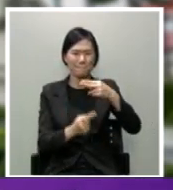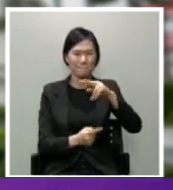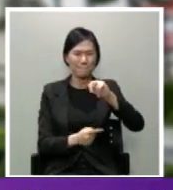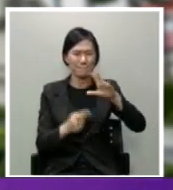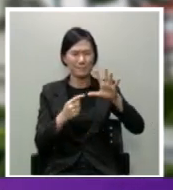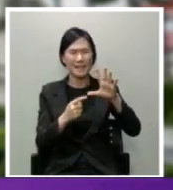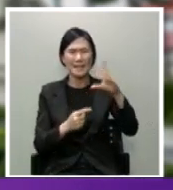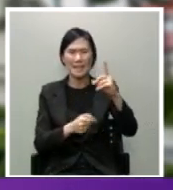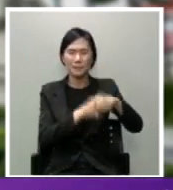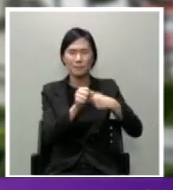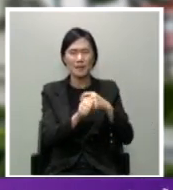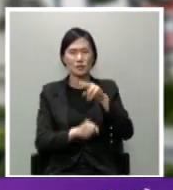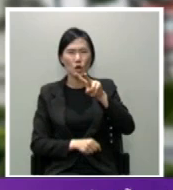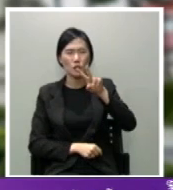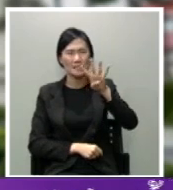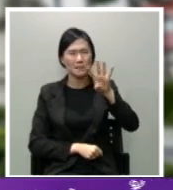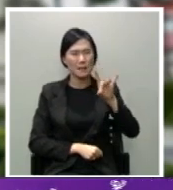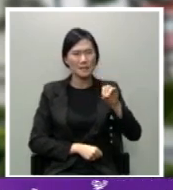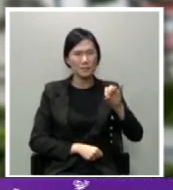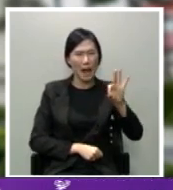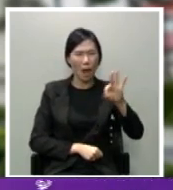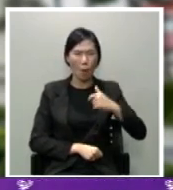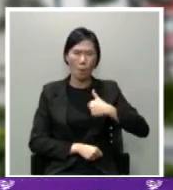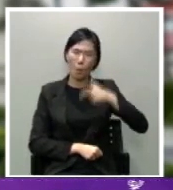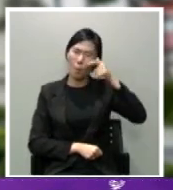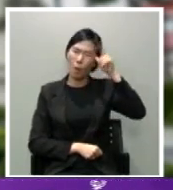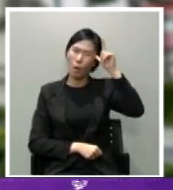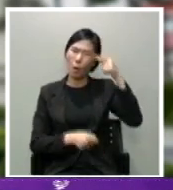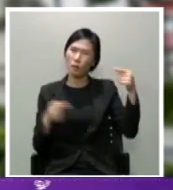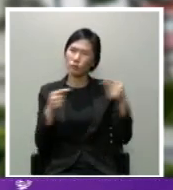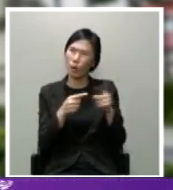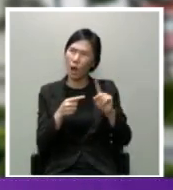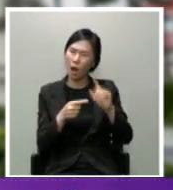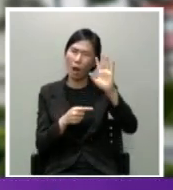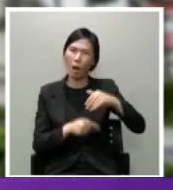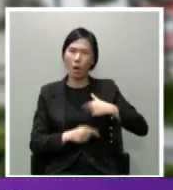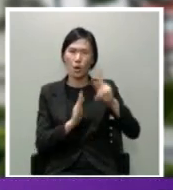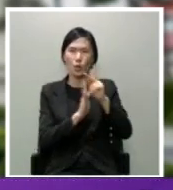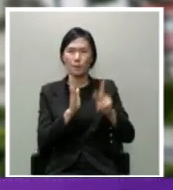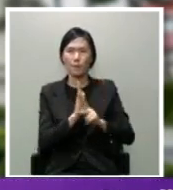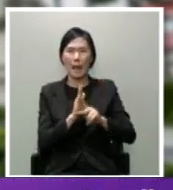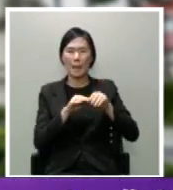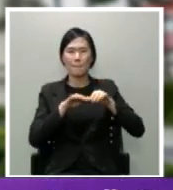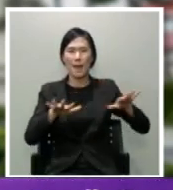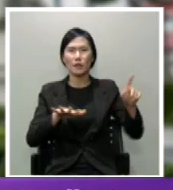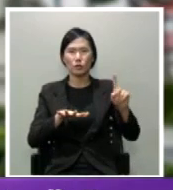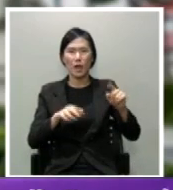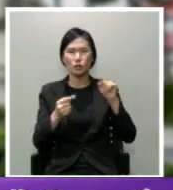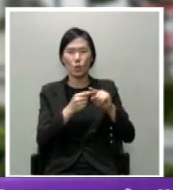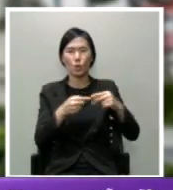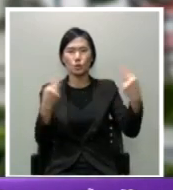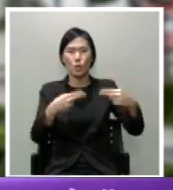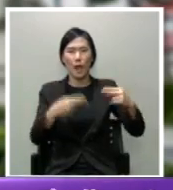ความผิดพ.ศ. 2489ด้วยกฎหมายนี้ออกมาหลังสงครามโลกสมัยท่านนายกปรีดีพนมยงค์